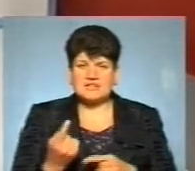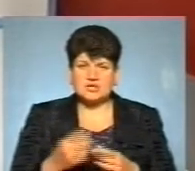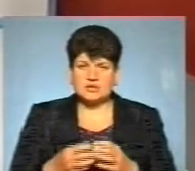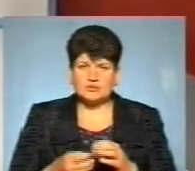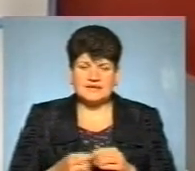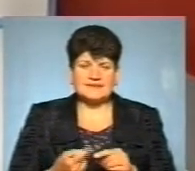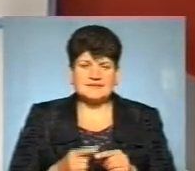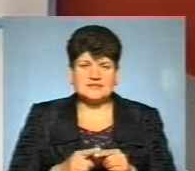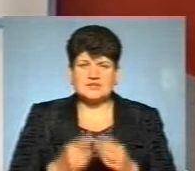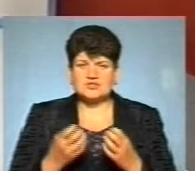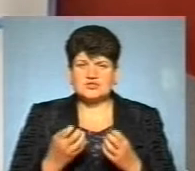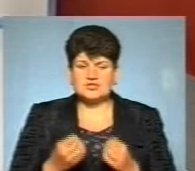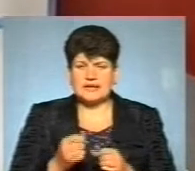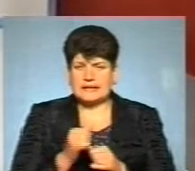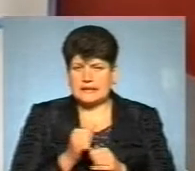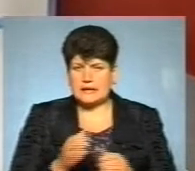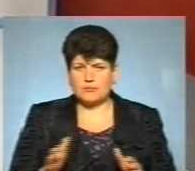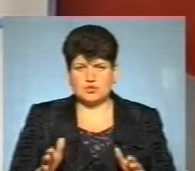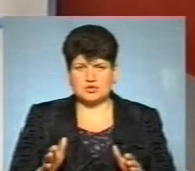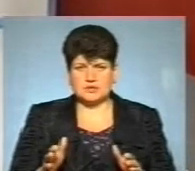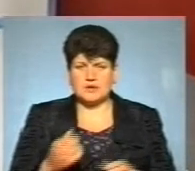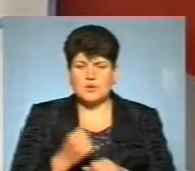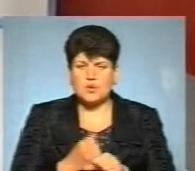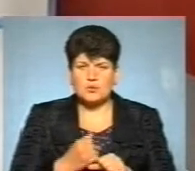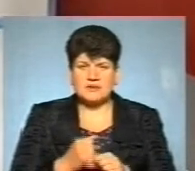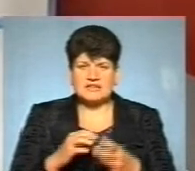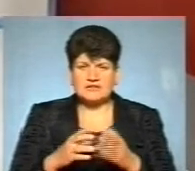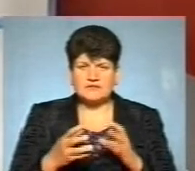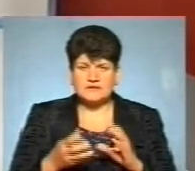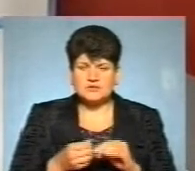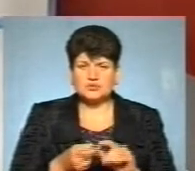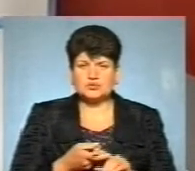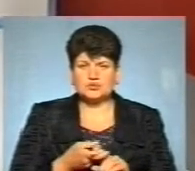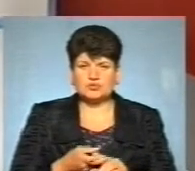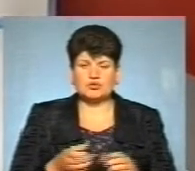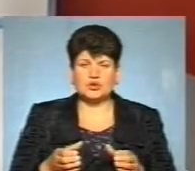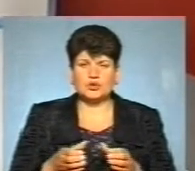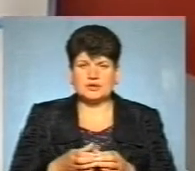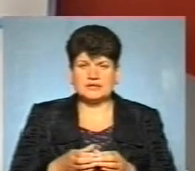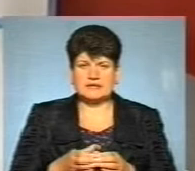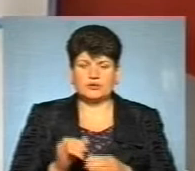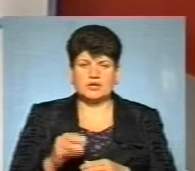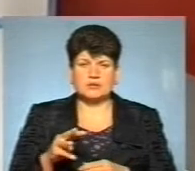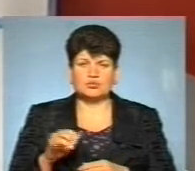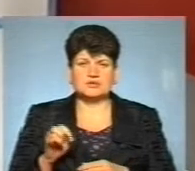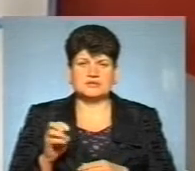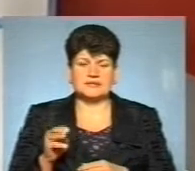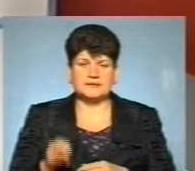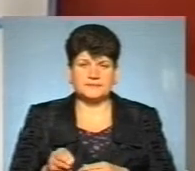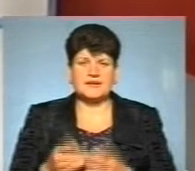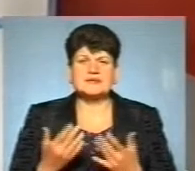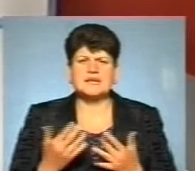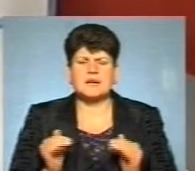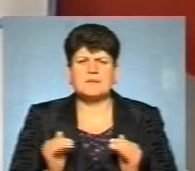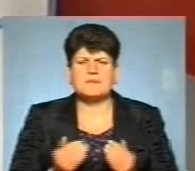це ще не можна робити висновки стосовно колективного імунітету. А скільки мінімально